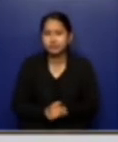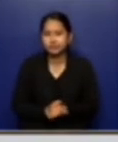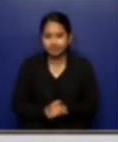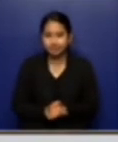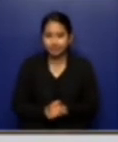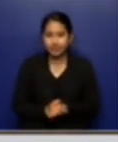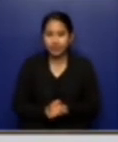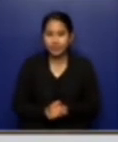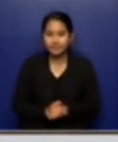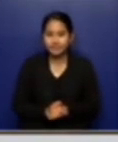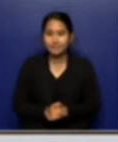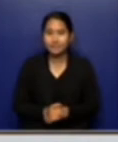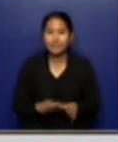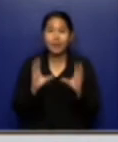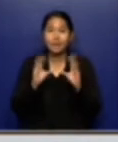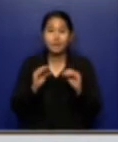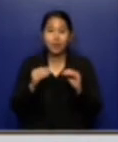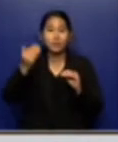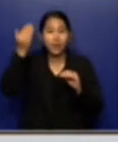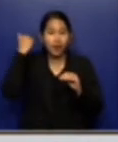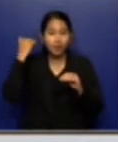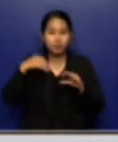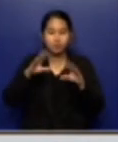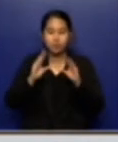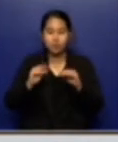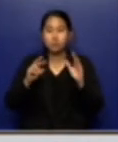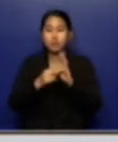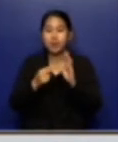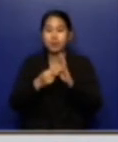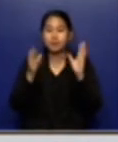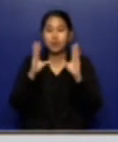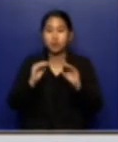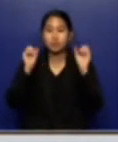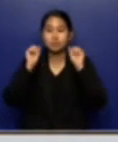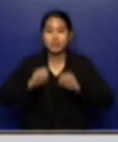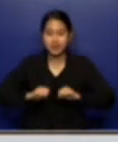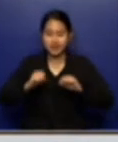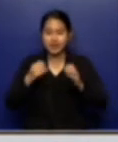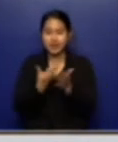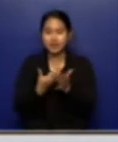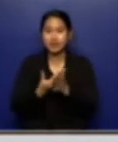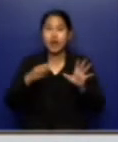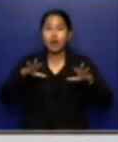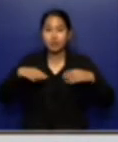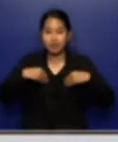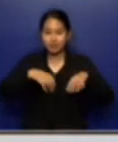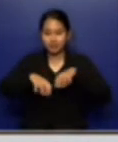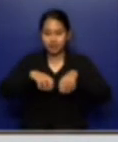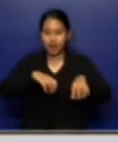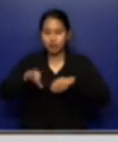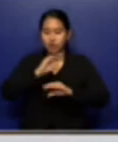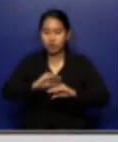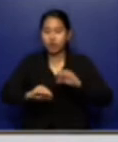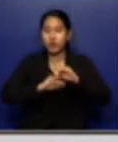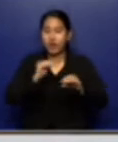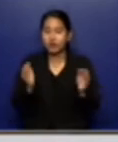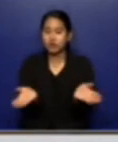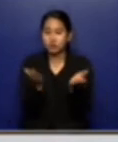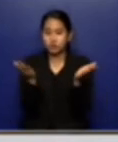ท่านประชุมในคราวนั้นนะฮะเห็นชอบการจัดสรรงบประมาณเป็นเงินอุดหนุนโครงการส่งเส